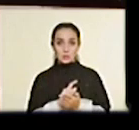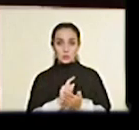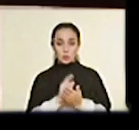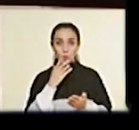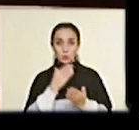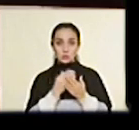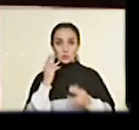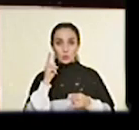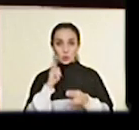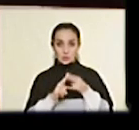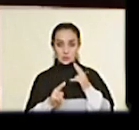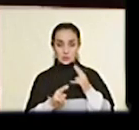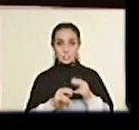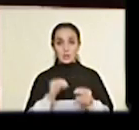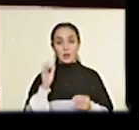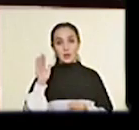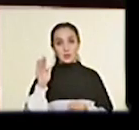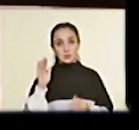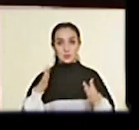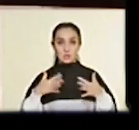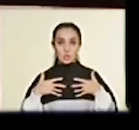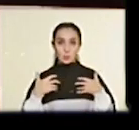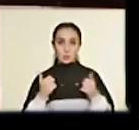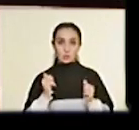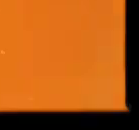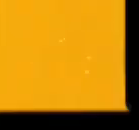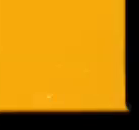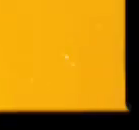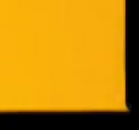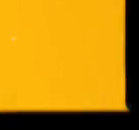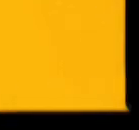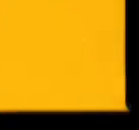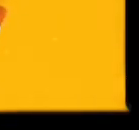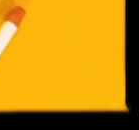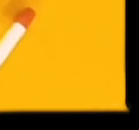o'z nihoyasiga yetdi. Xayr, salomat bo'ling.